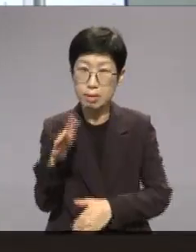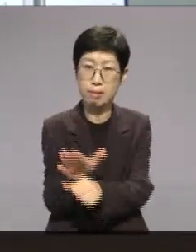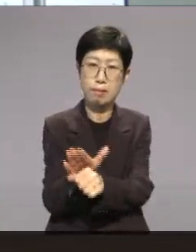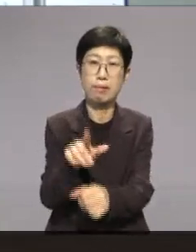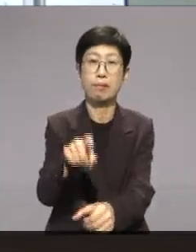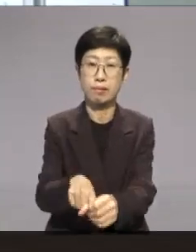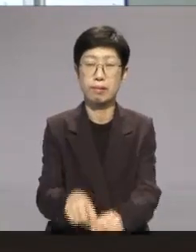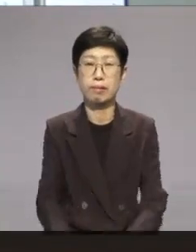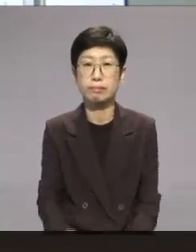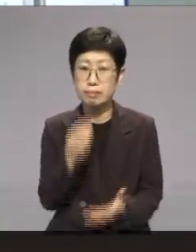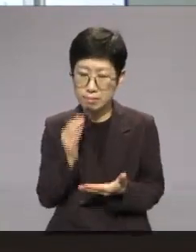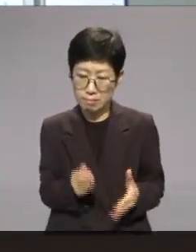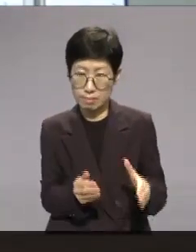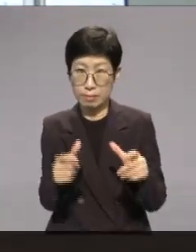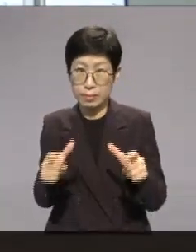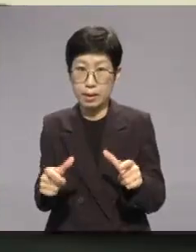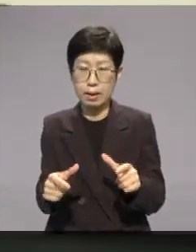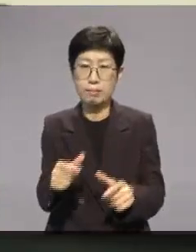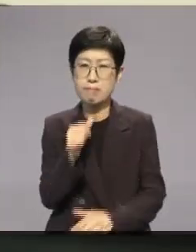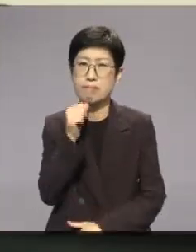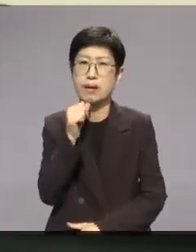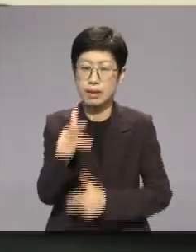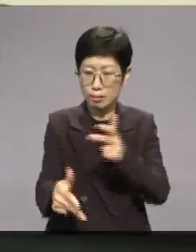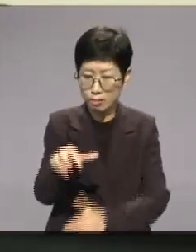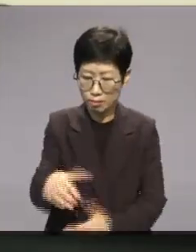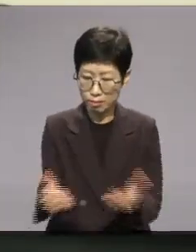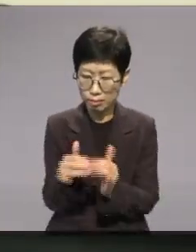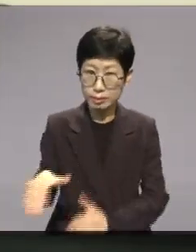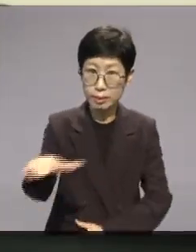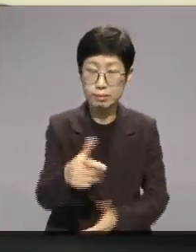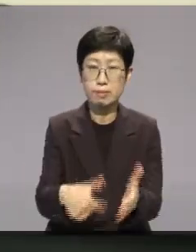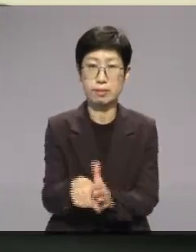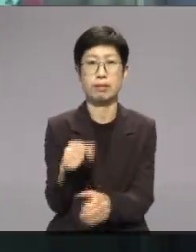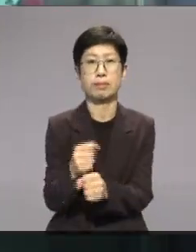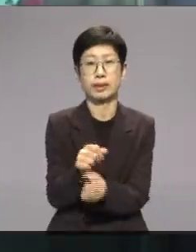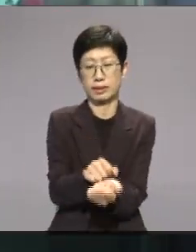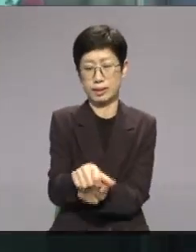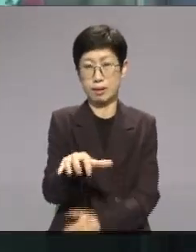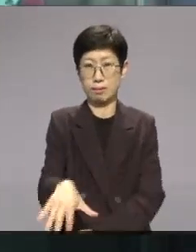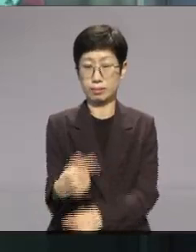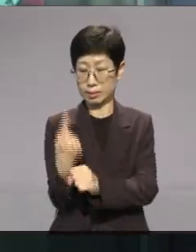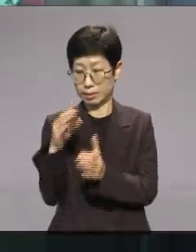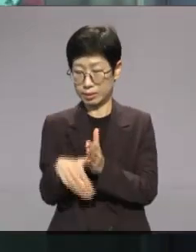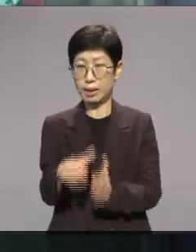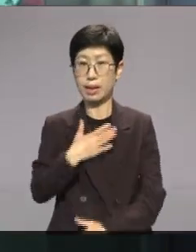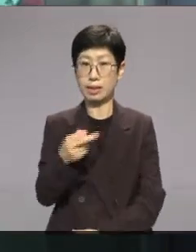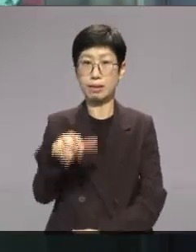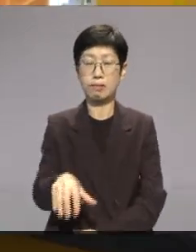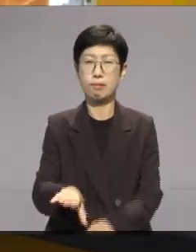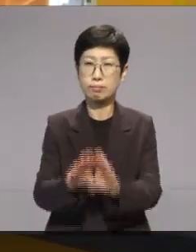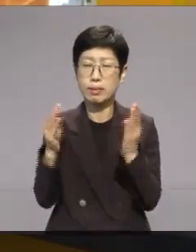있도록 경기도가 영세 중소사업장 노동자를 위해 만든 세탁소는 지난해 안산에 처음 문을